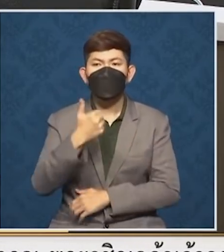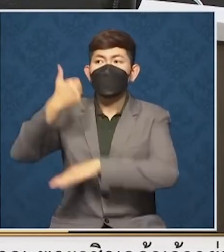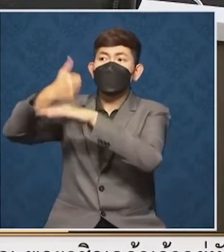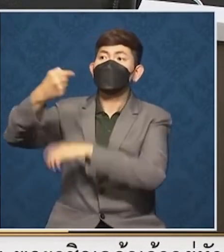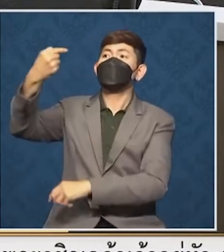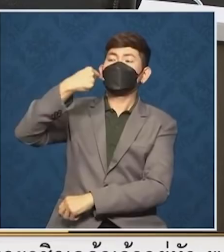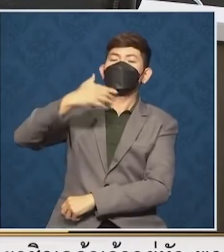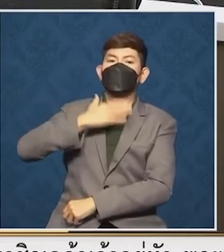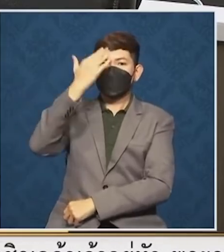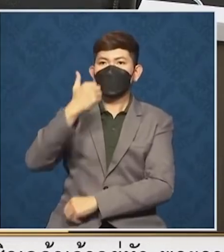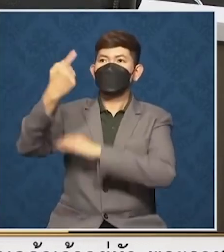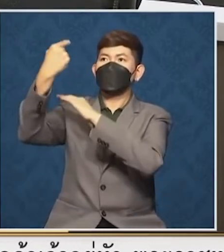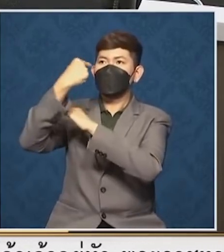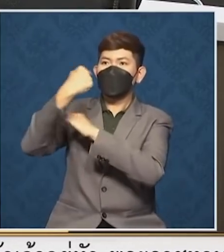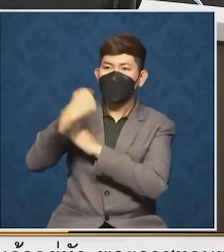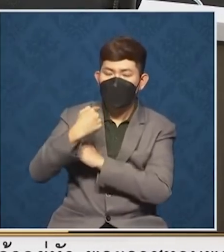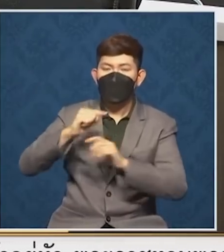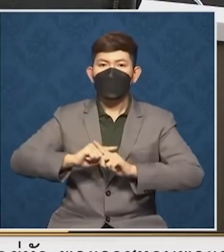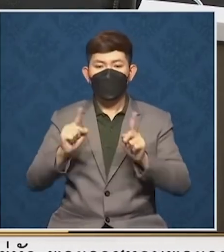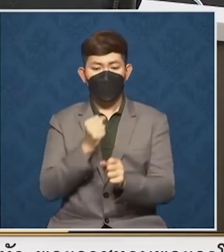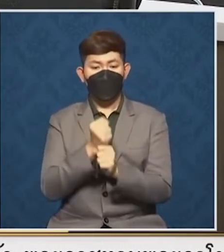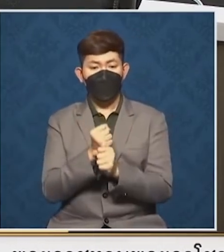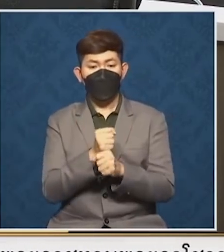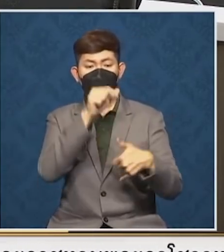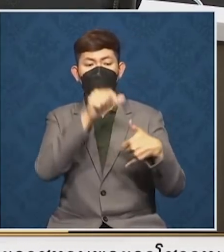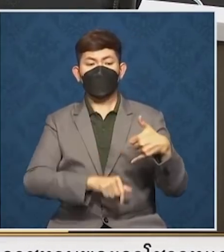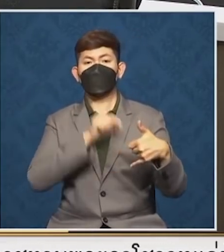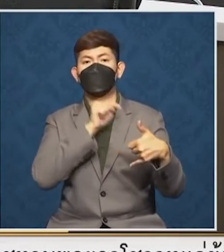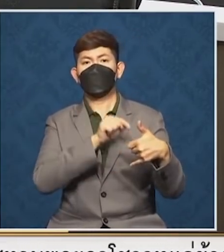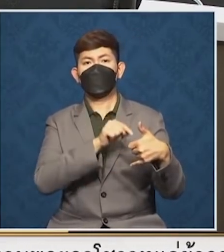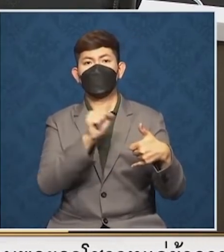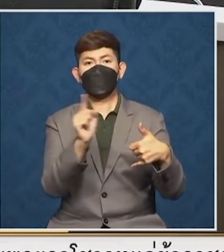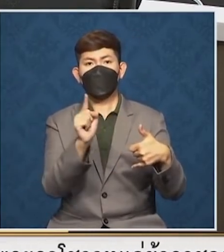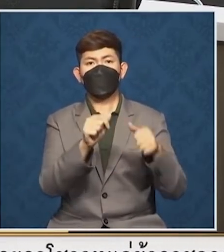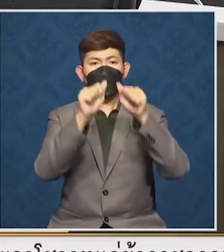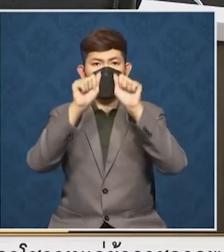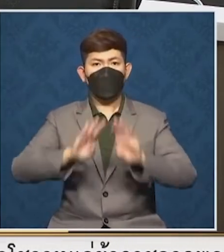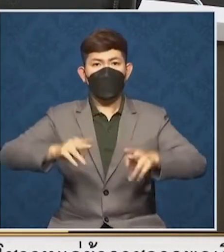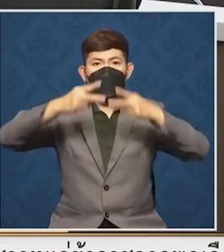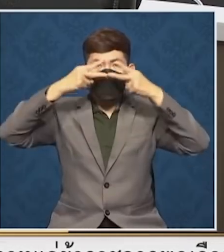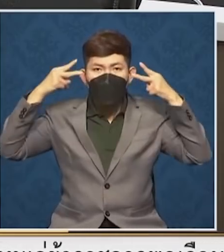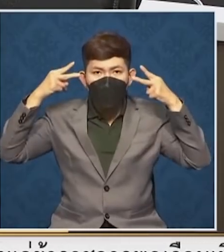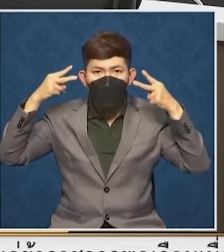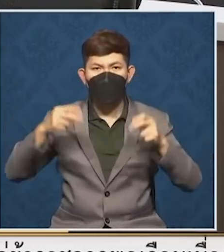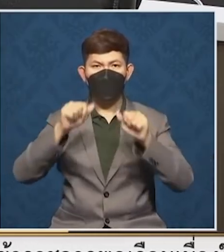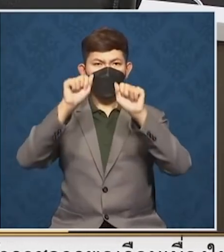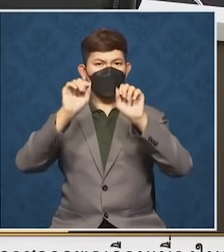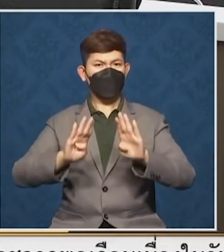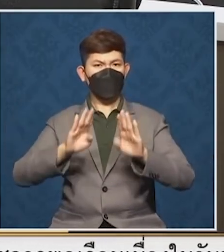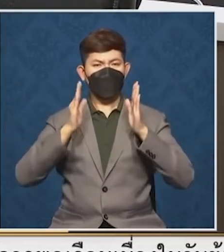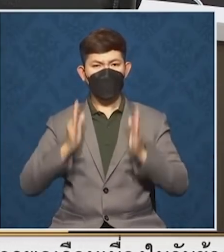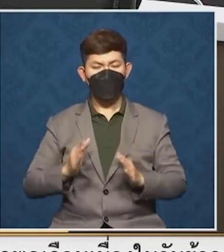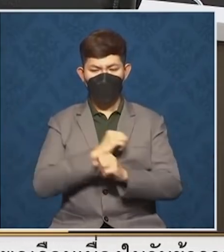ในระดับสายบังคับบัญชาค่ะการกระทำเช่นนี้ค่ะท่านประธานมันคือวิถีโจรค่ะมันไม่ใช่วิถีของผู้พิทักษ์สันติ